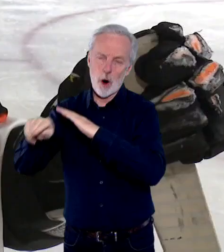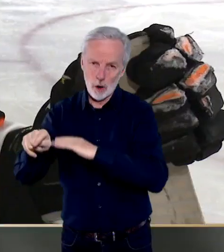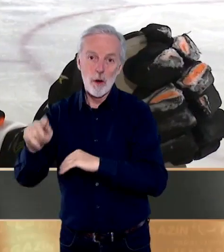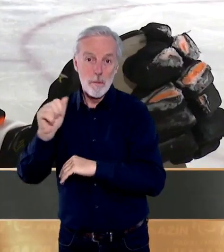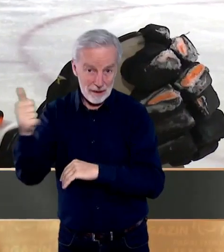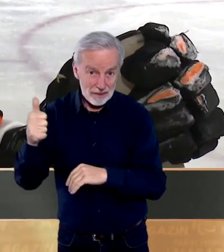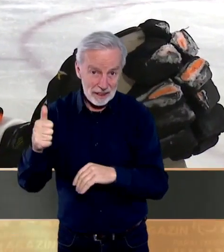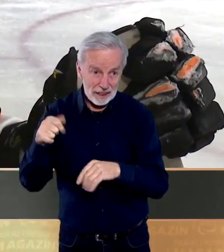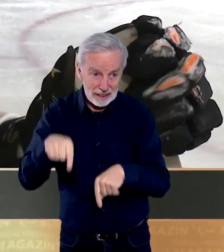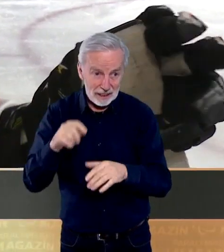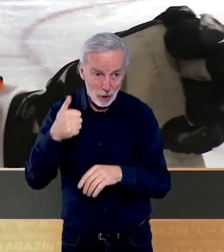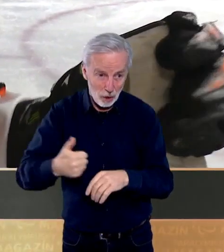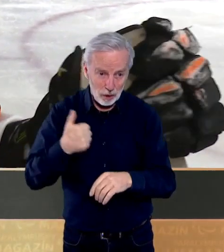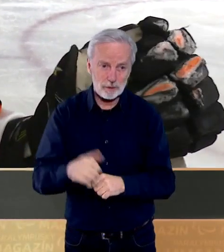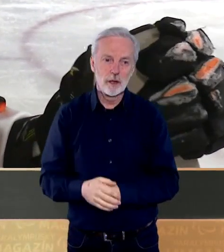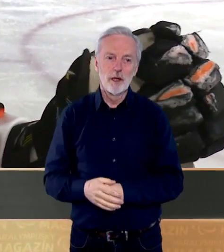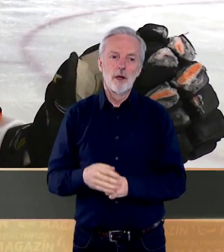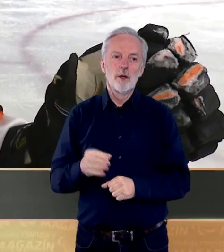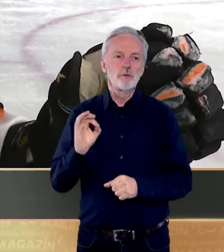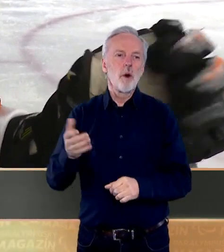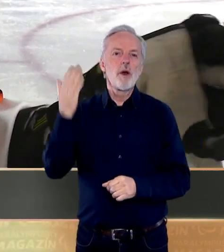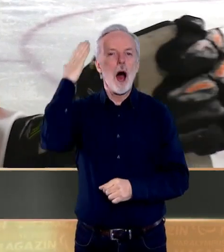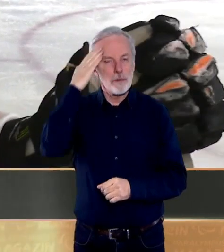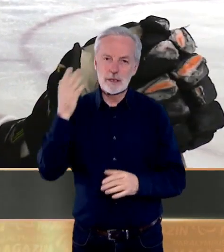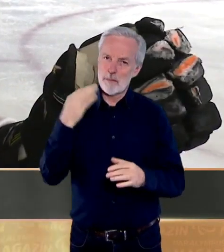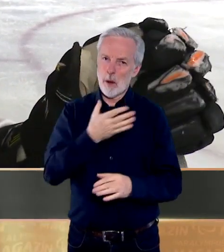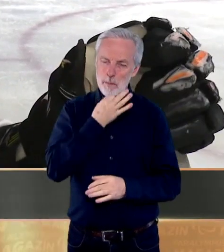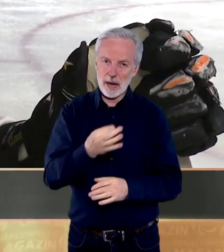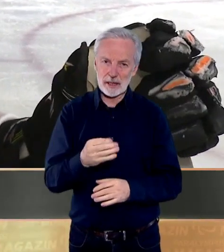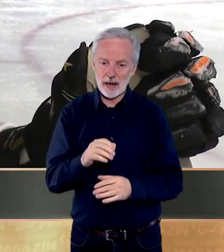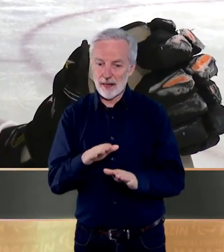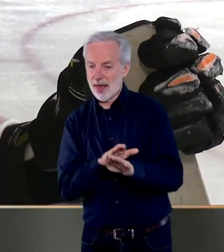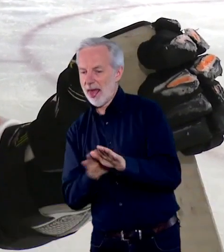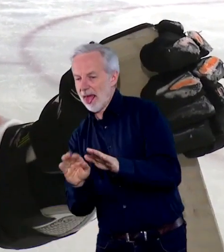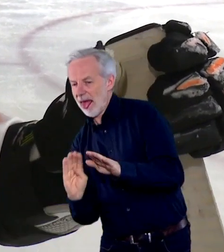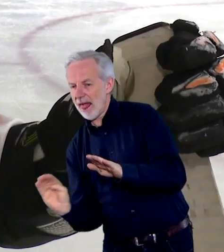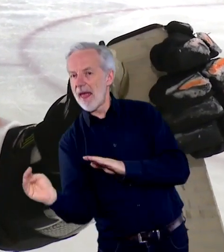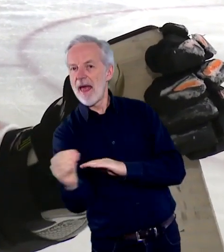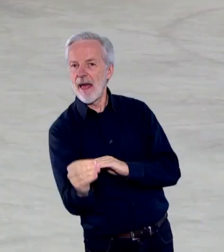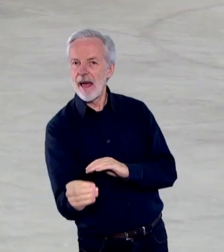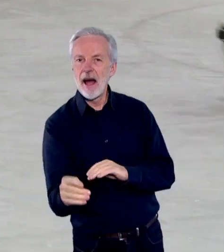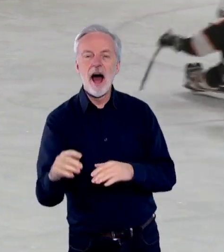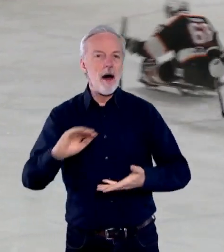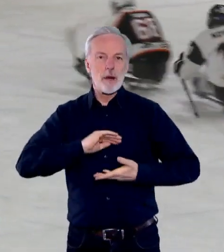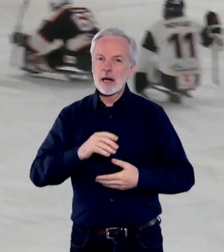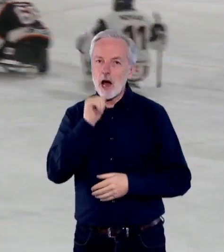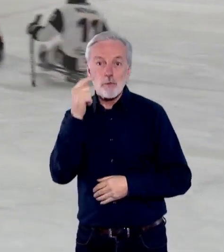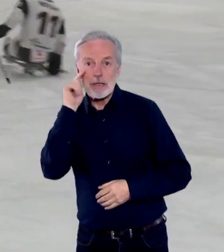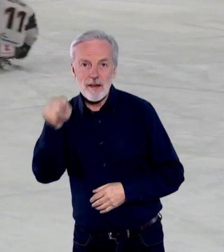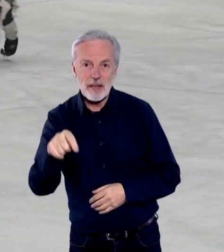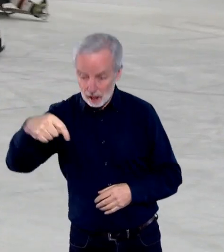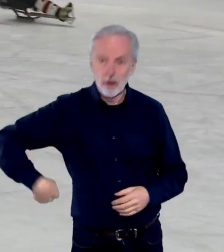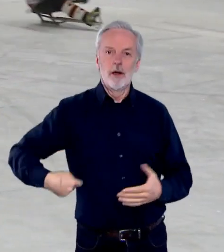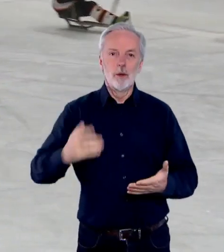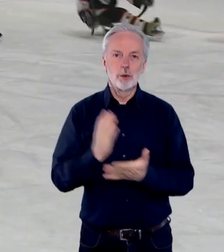Když se to podaří, je to pěkný. Já myslím, že to byl pěkný gól, že spoza hráčů góla neměl asi šanci to vidět. Na